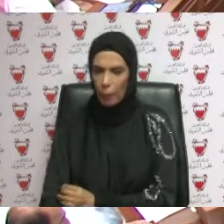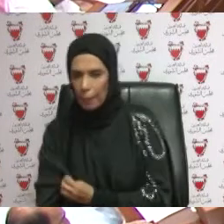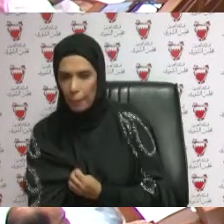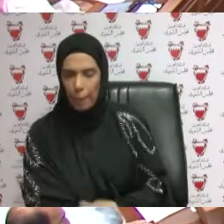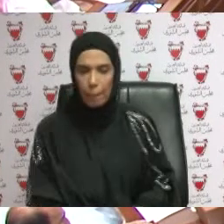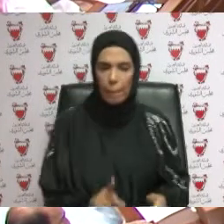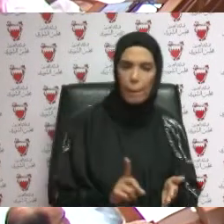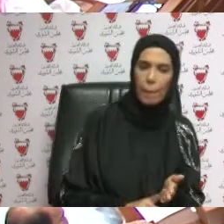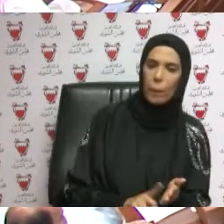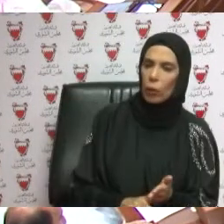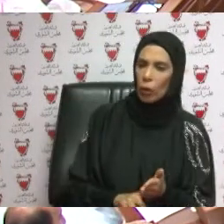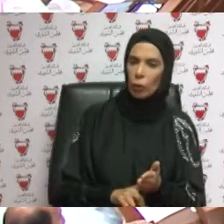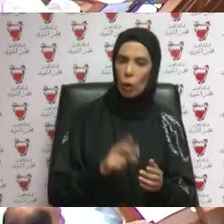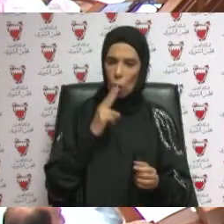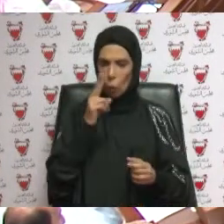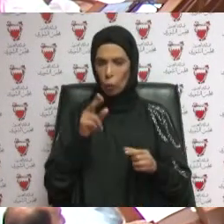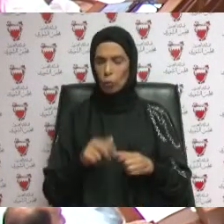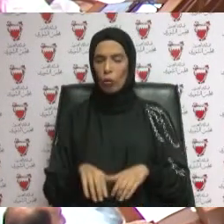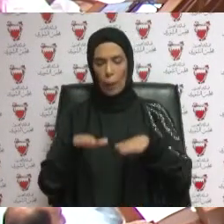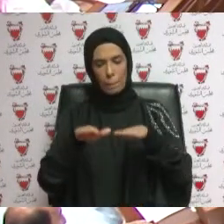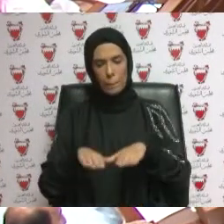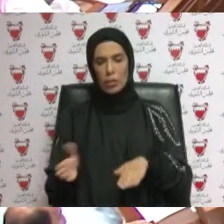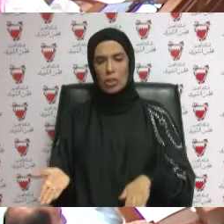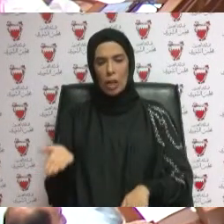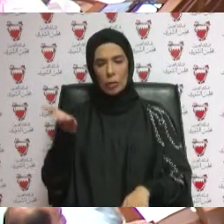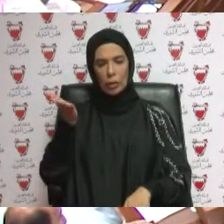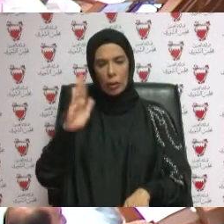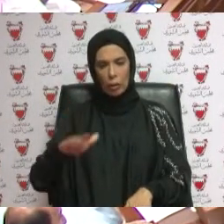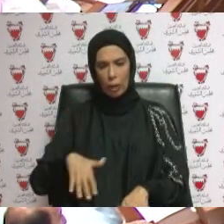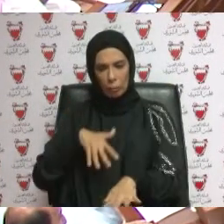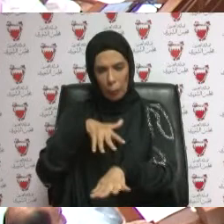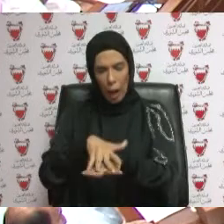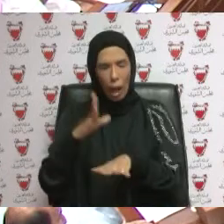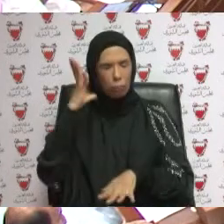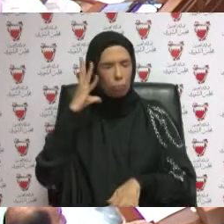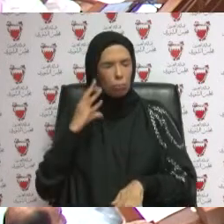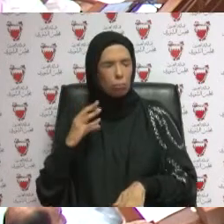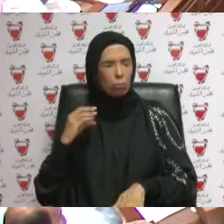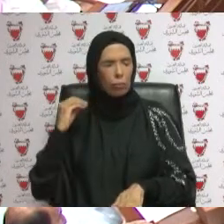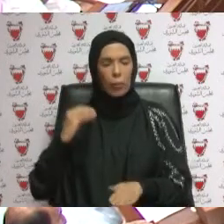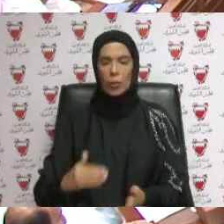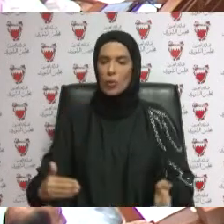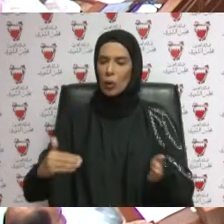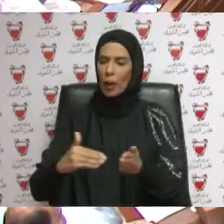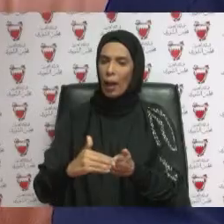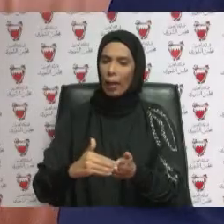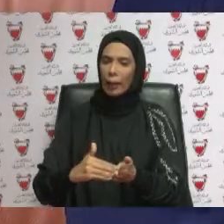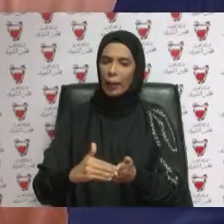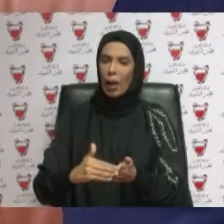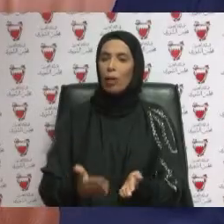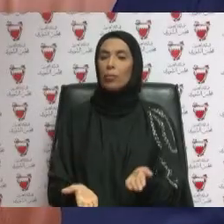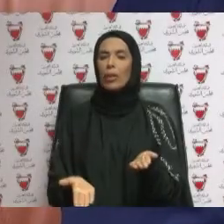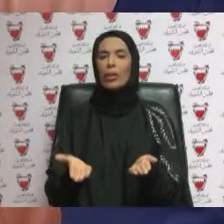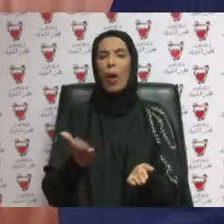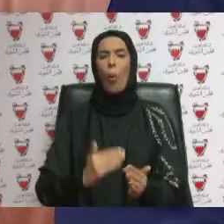يلزم التي يراها المجلس الأعلى للمرأة اليوم تكون لإدماج احتياجات المرأة وتحقيق التوازن بين الجنسين